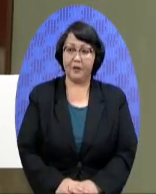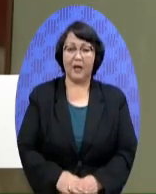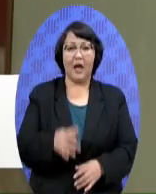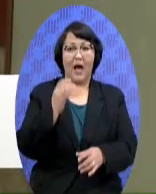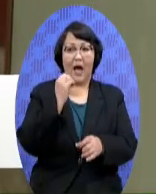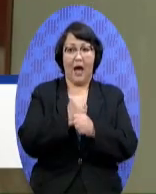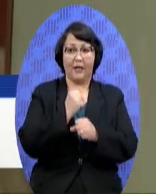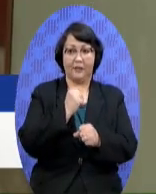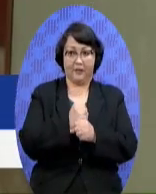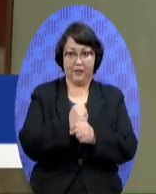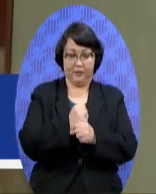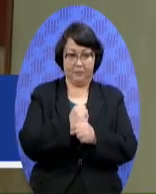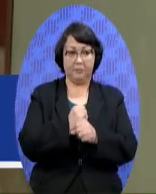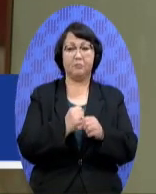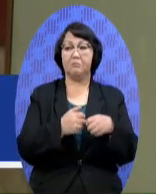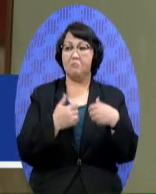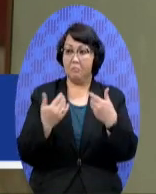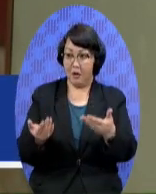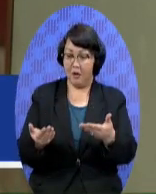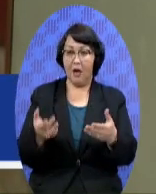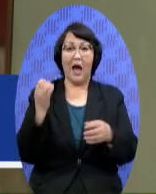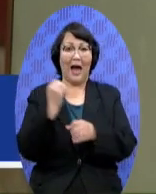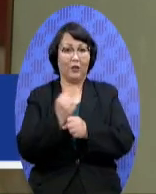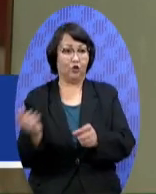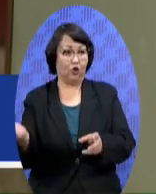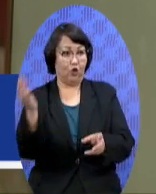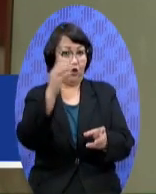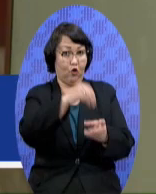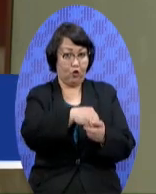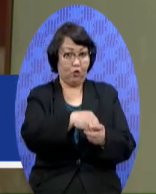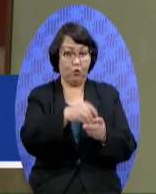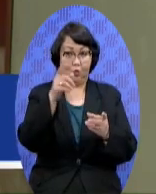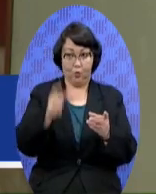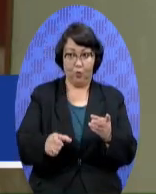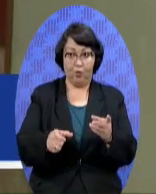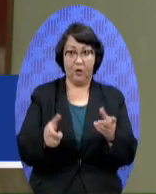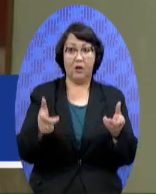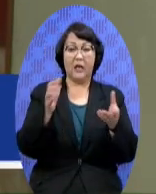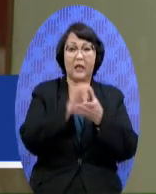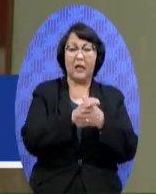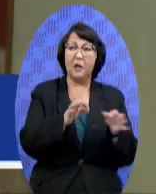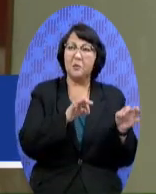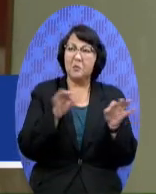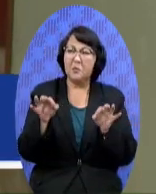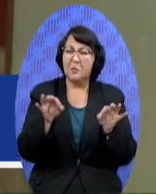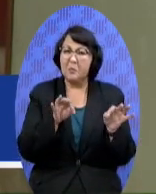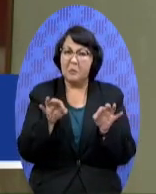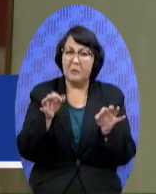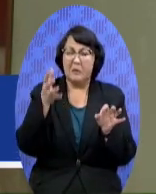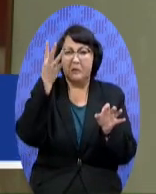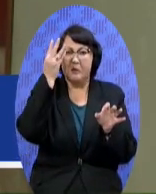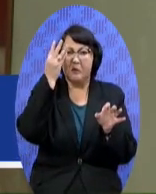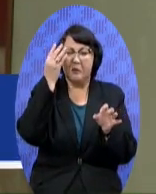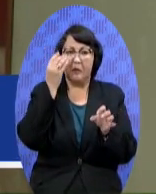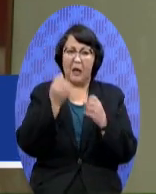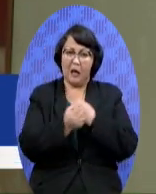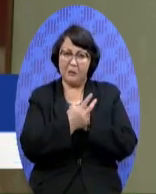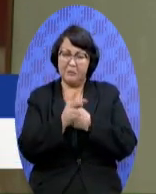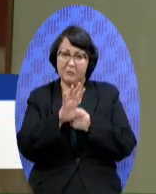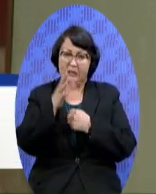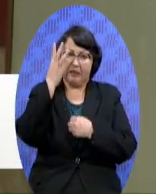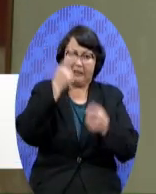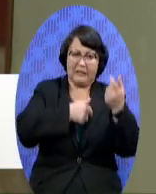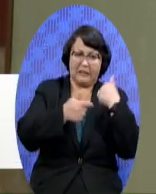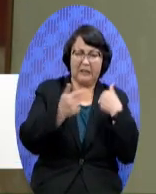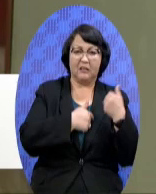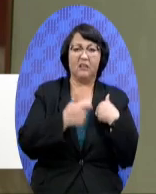Ажилтан болохоор одоо жишээлбэл 1 жилийн ч гэдэг юм уу тийх хугацаатай байхаар би дараагийн одоо гэрээ сунгагдах болов уугүй болов миний ажлын байр хадгалагдах болов уугүй болов гэдэг